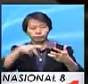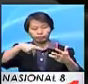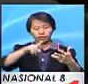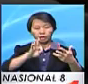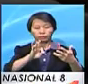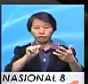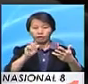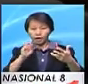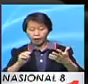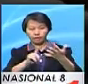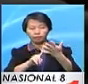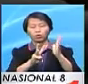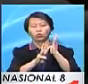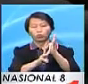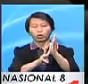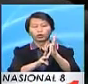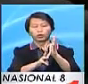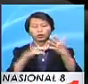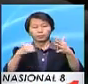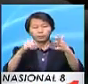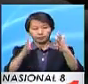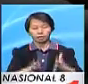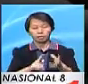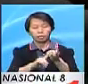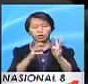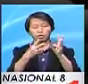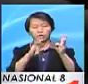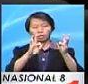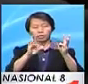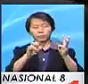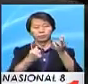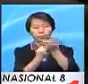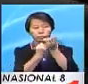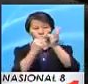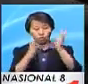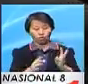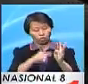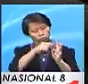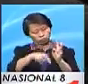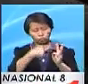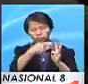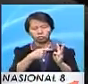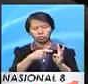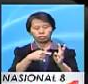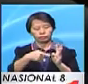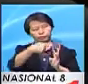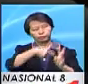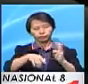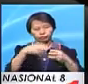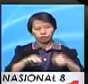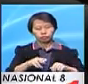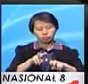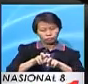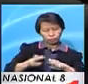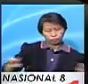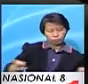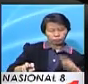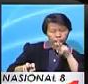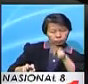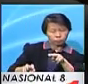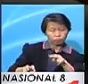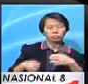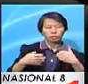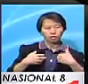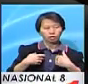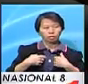PFAM, wakil daripada player-player, wakil daripada fan dan sebagainya. Dan mereka telah meneliti bahawa